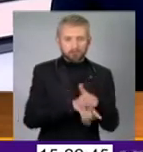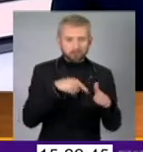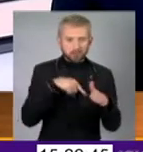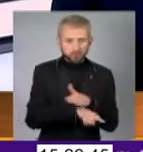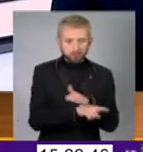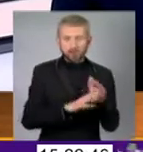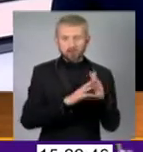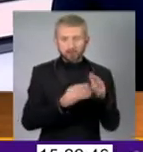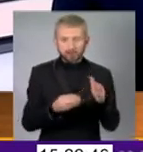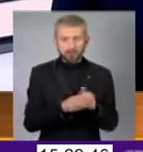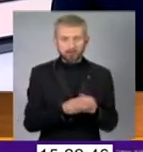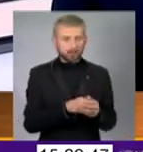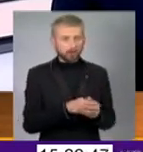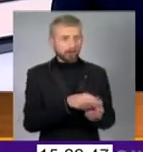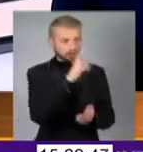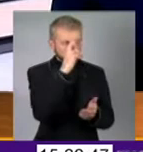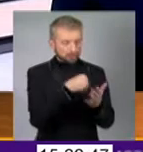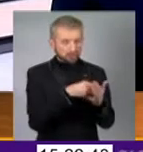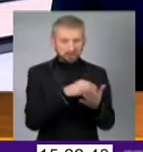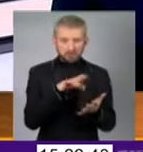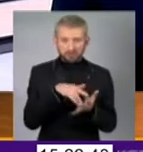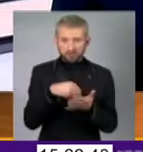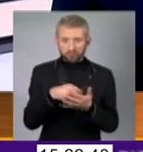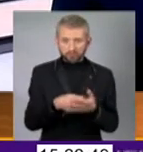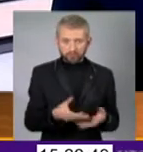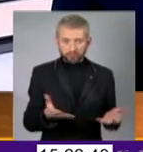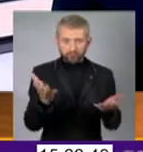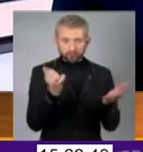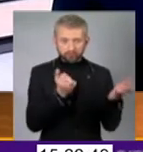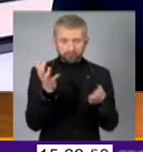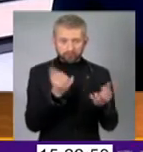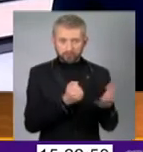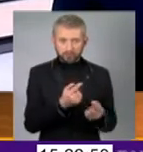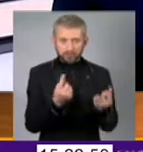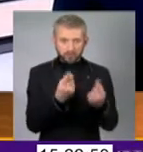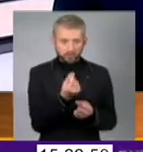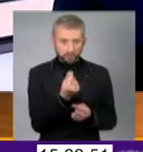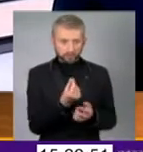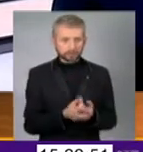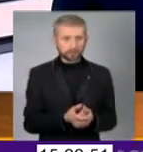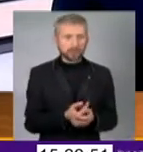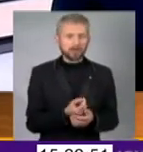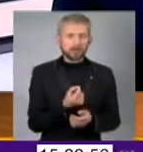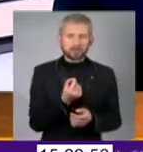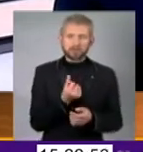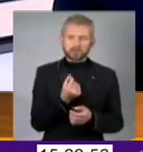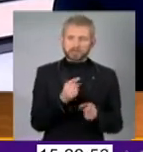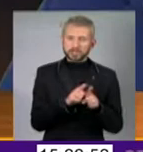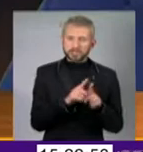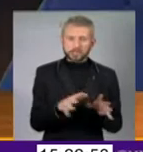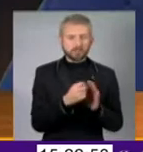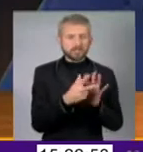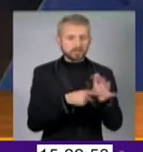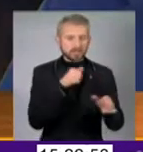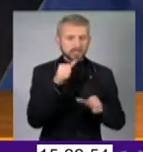із міського бюджету, і з державного бюджету на цей 2018 рік досить велика сума коштів. Трошечки не так. 2018